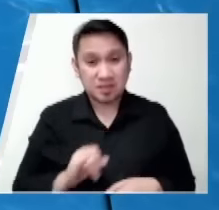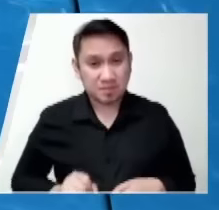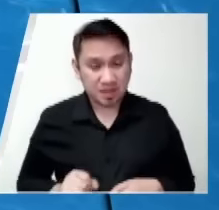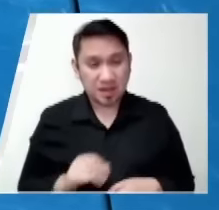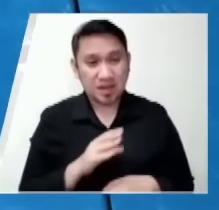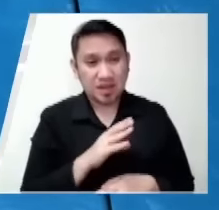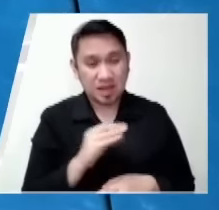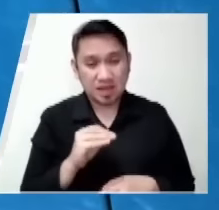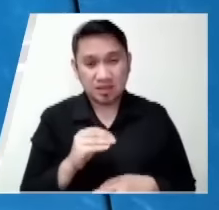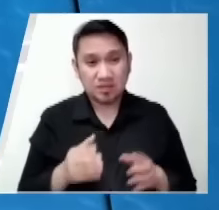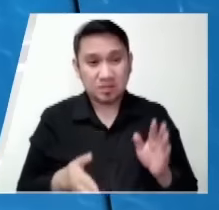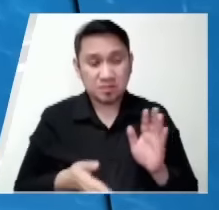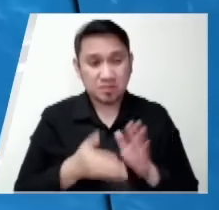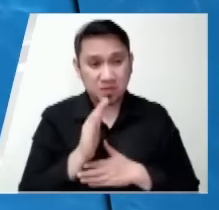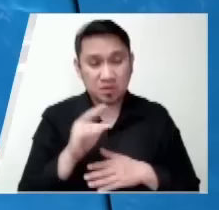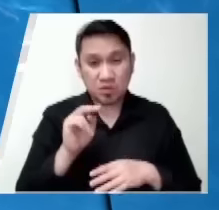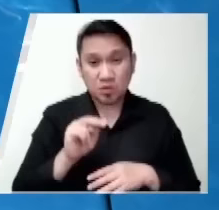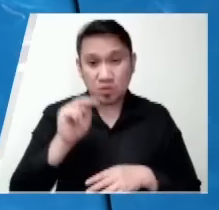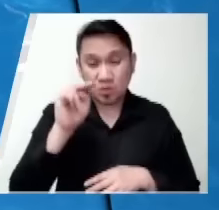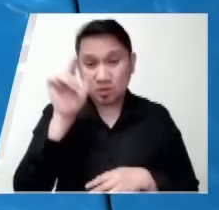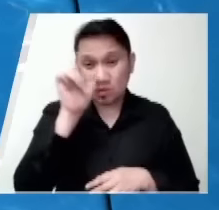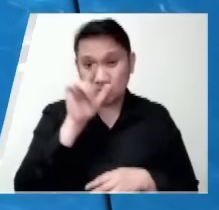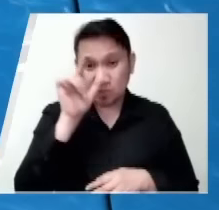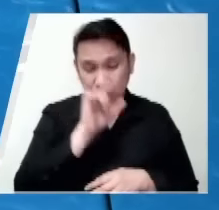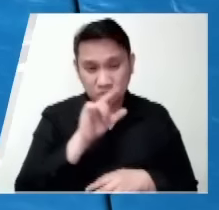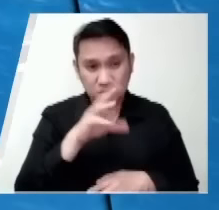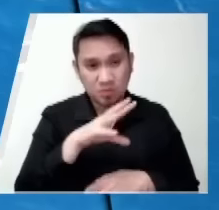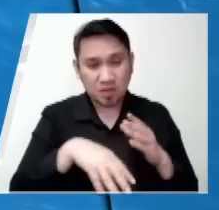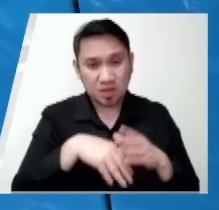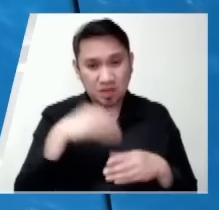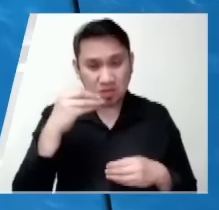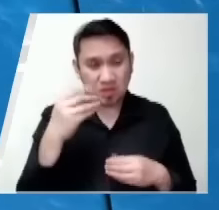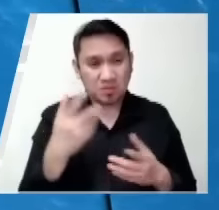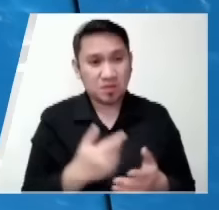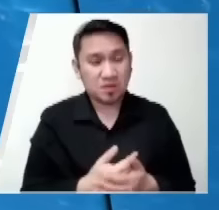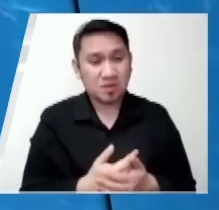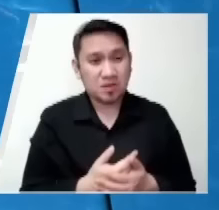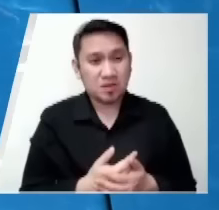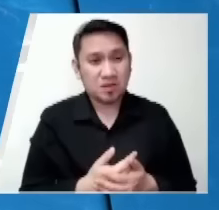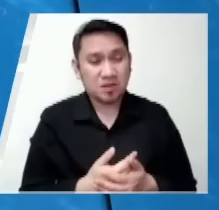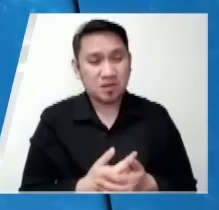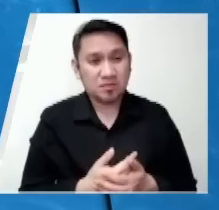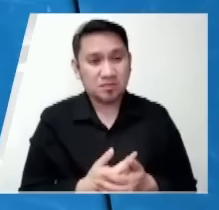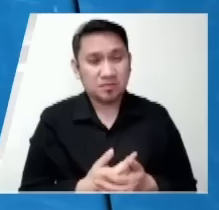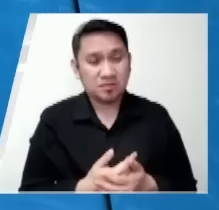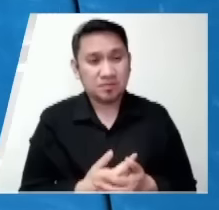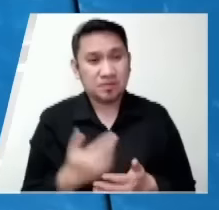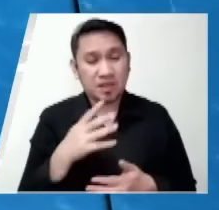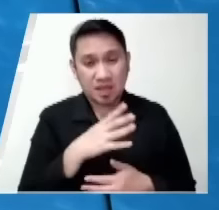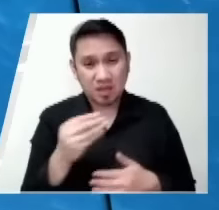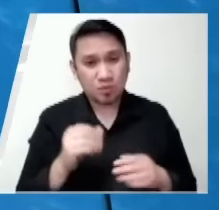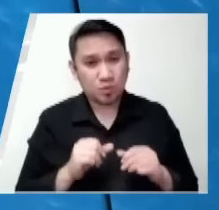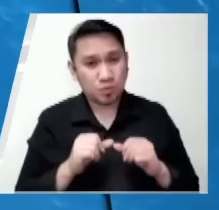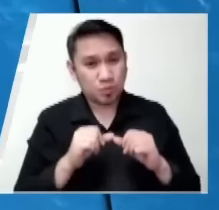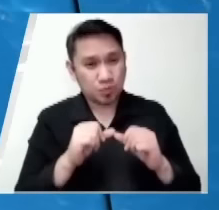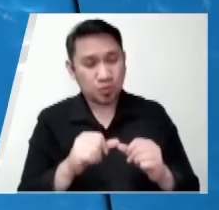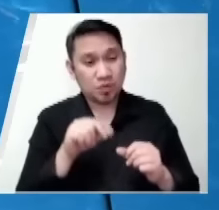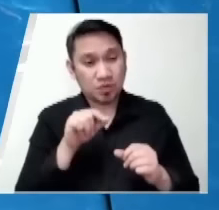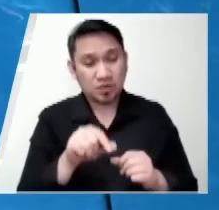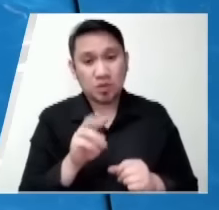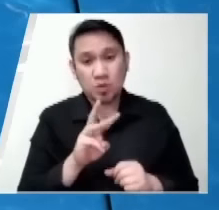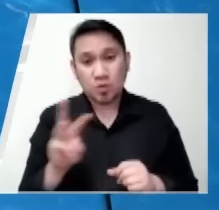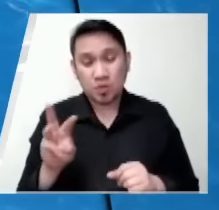nito yung bahagi po ng Northern Luzon hanggang sa makalabas na po yan ang landmass o makalabas po sa kalupaan at magtuloy-tuloy na sa may West Philippine